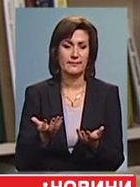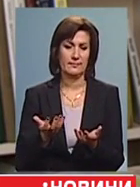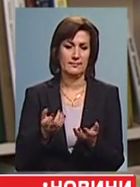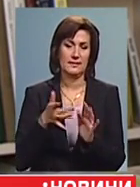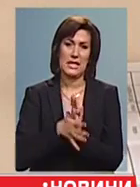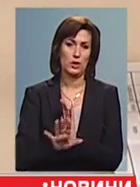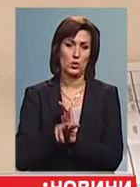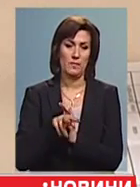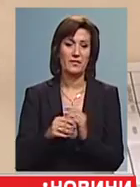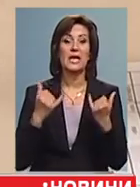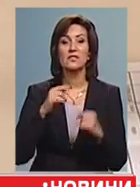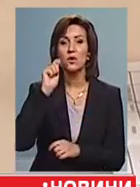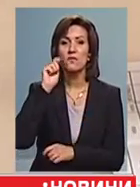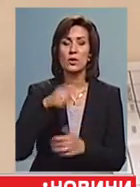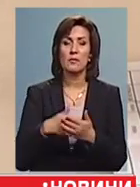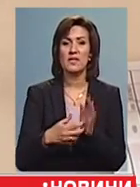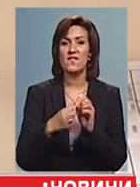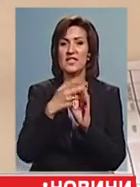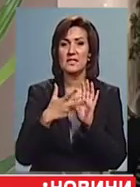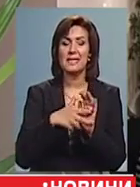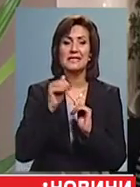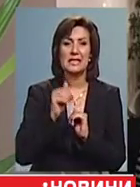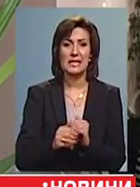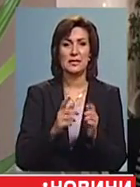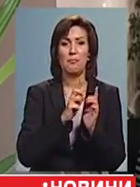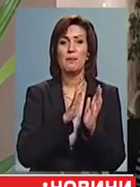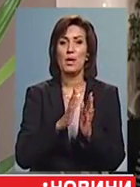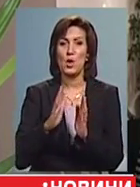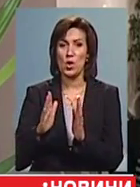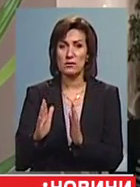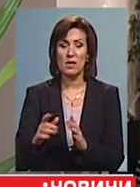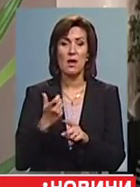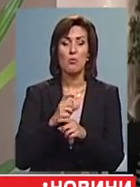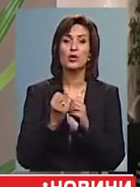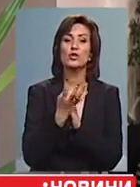не зрозуміле. Сьогодні в Україні близько 18 тисяч публічних бібліотек,